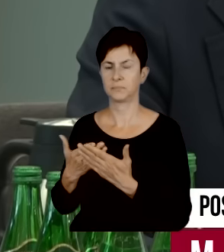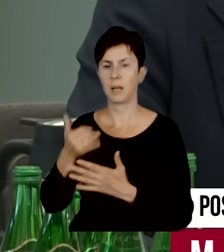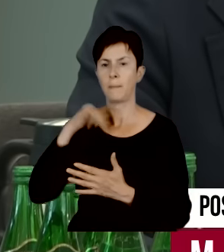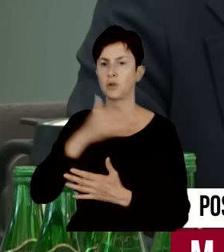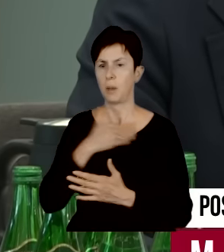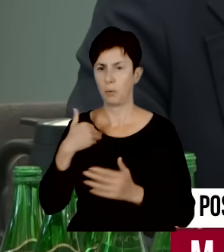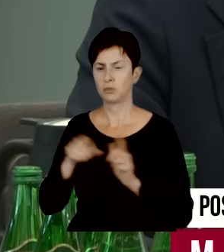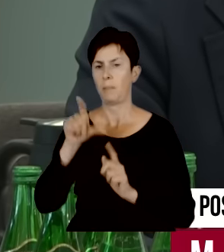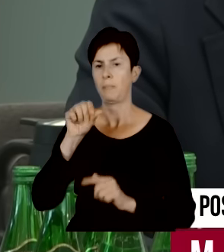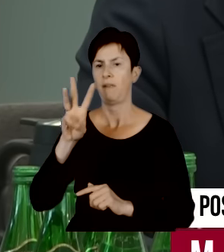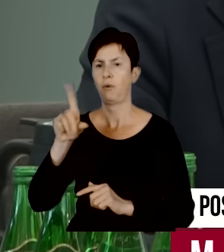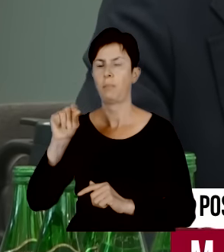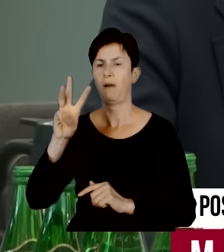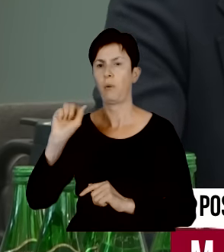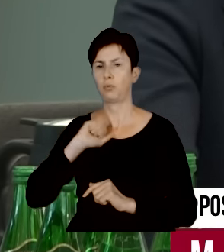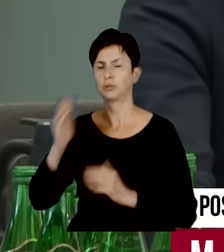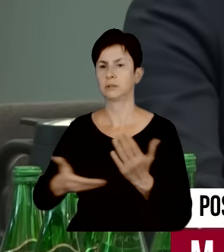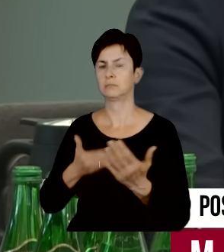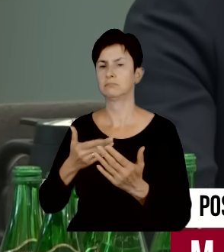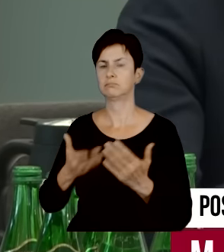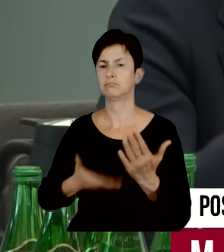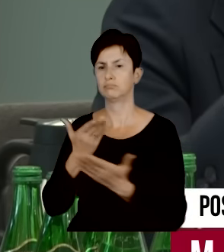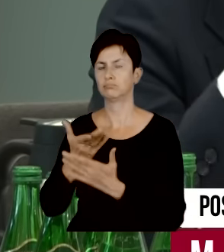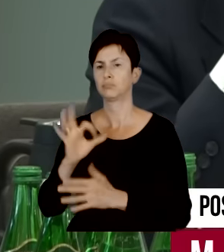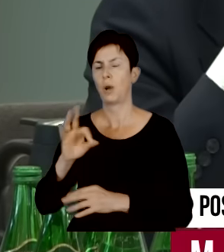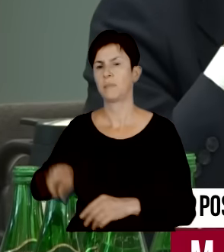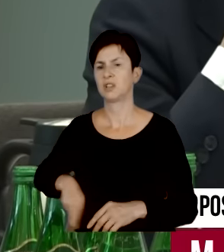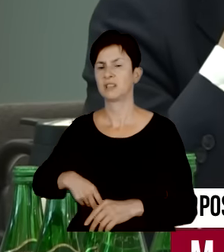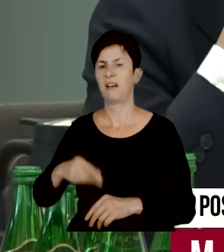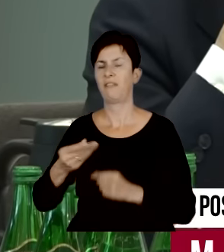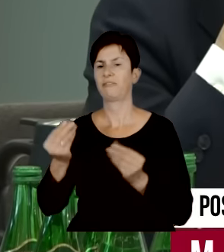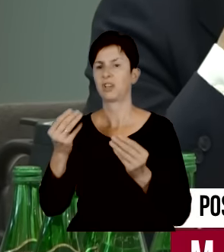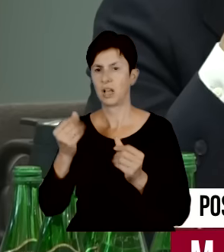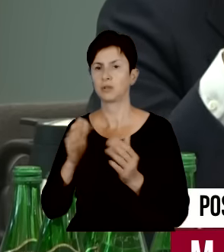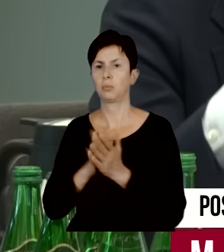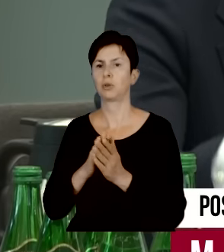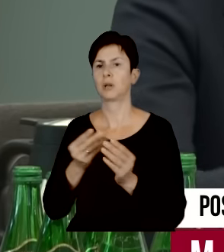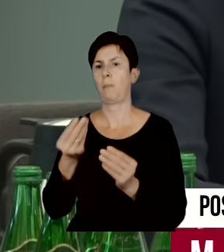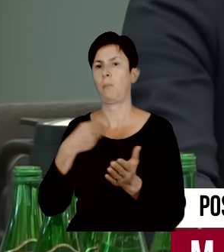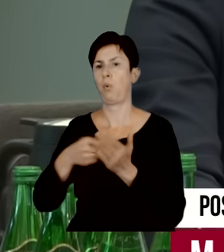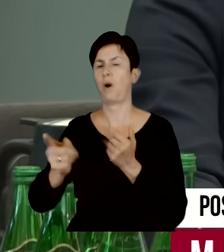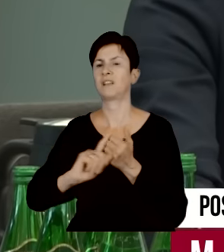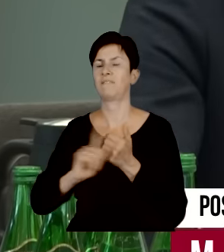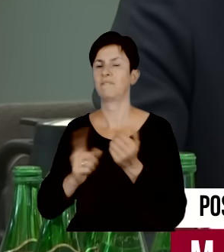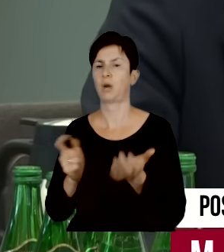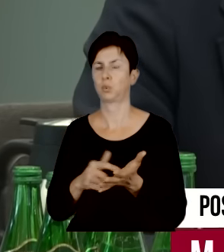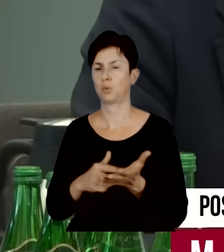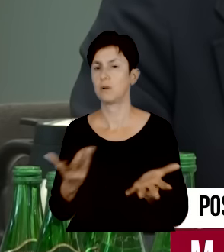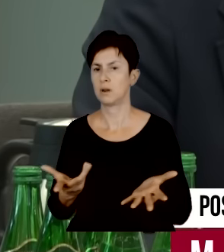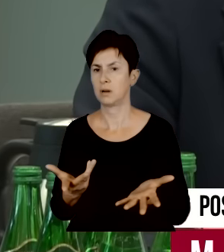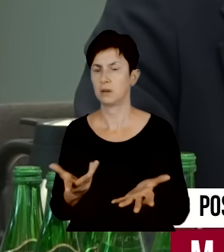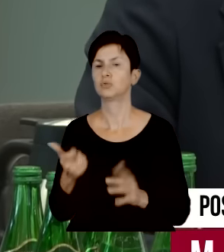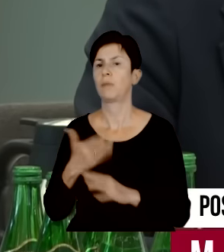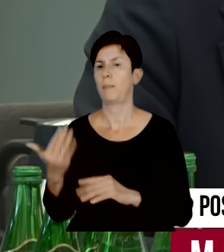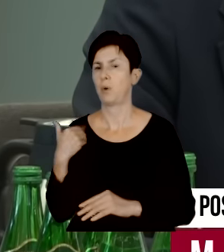PWPW musiały występować do ministra finansów o zapłatę faktur i co się stało jak wystąpiło zna pan tą korespondencję